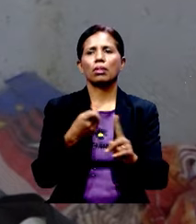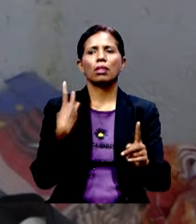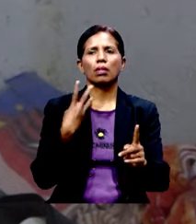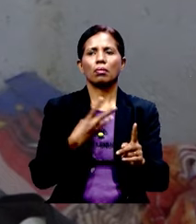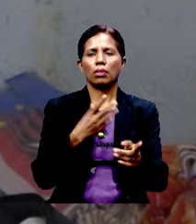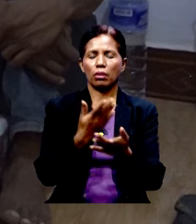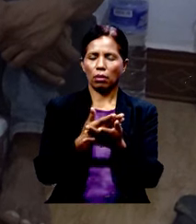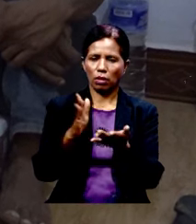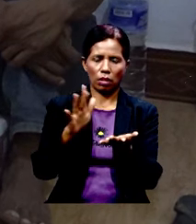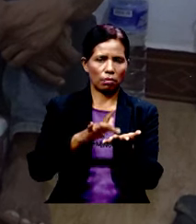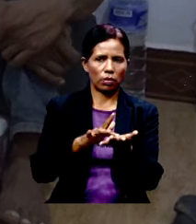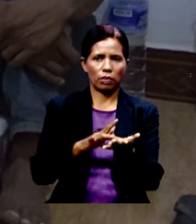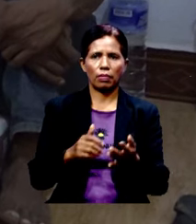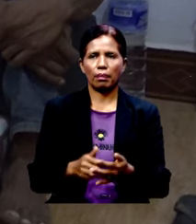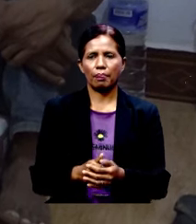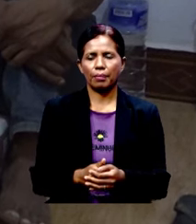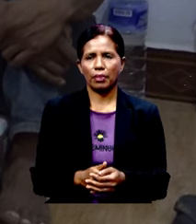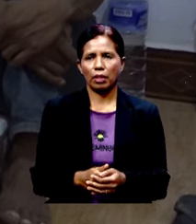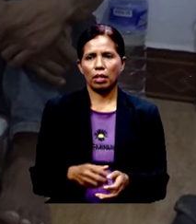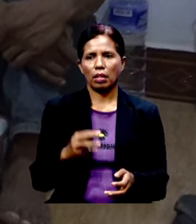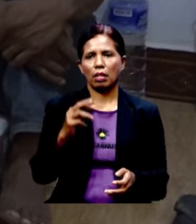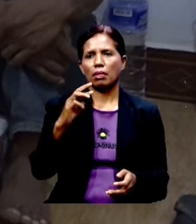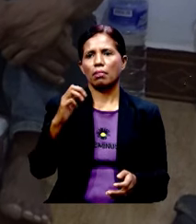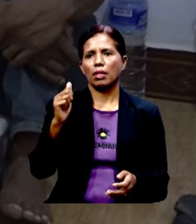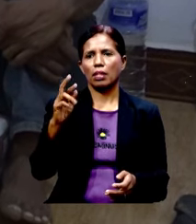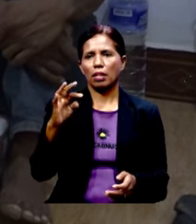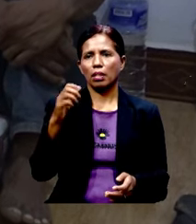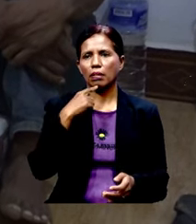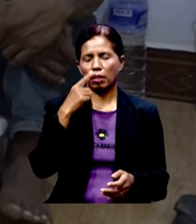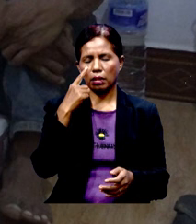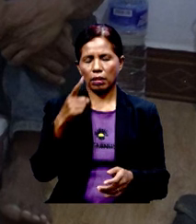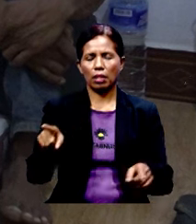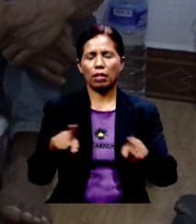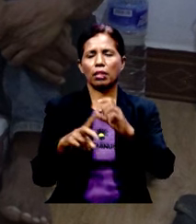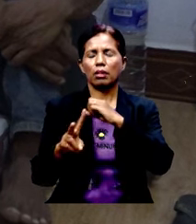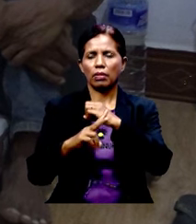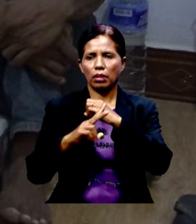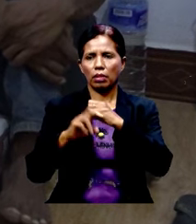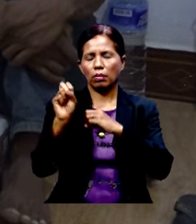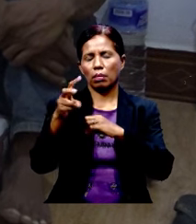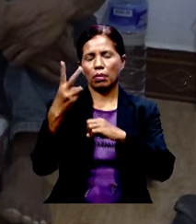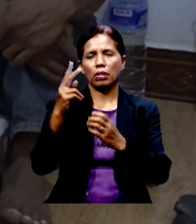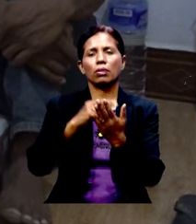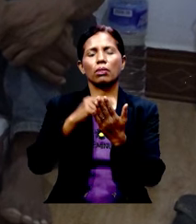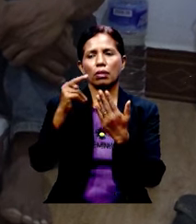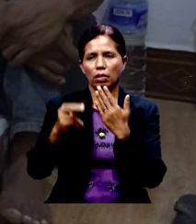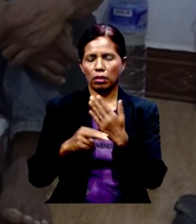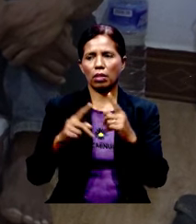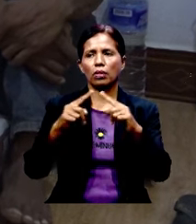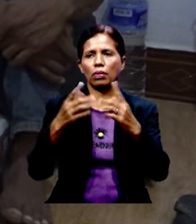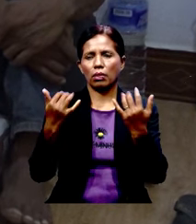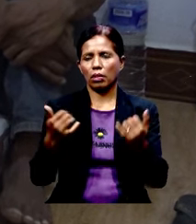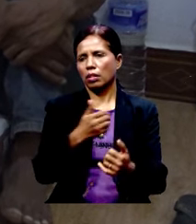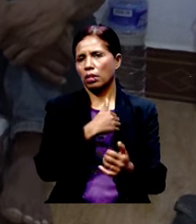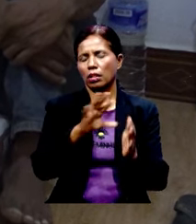ato la imuru. Maria do Hotel, hunia kaben Agustinho Mendonça, nudar vítima 12 de novembro. Mai beto oras ne se